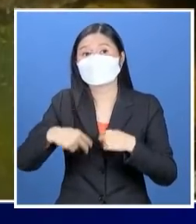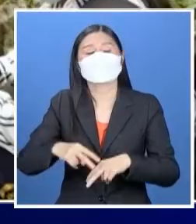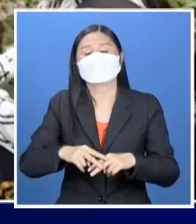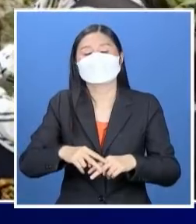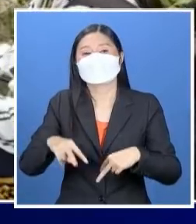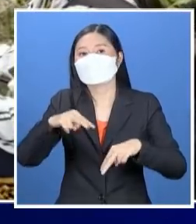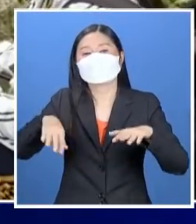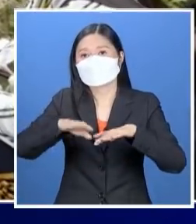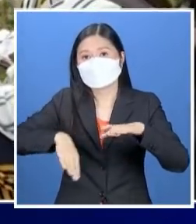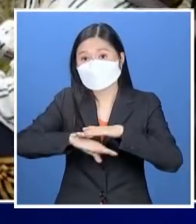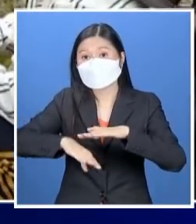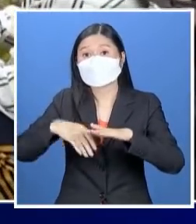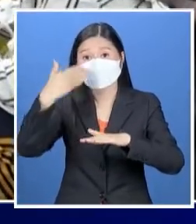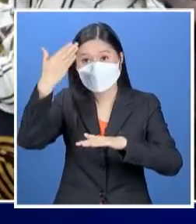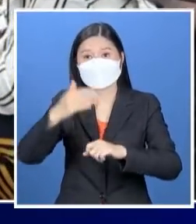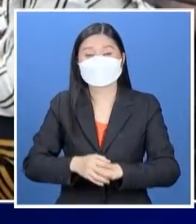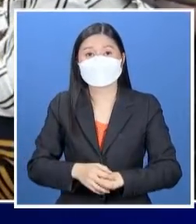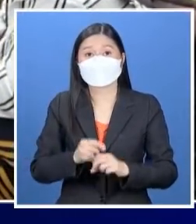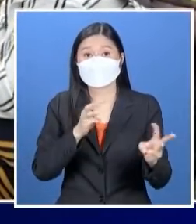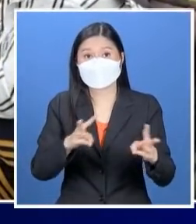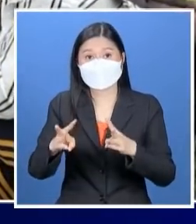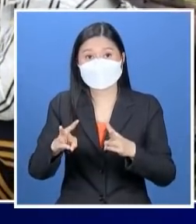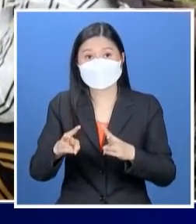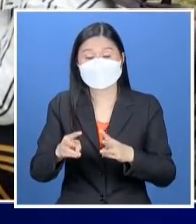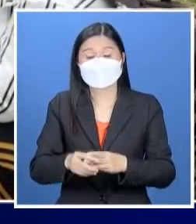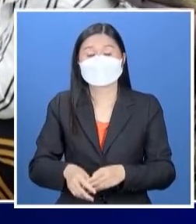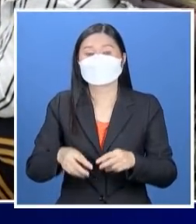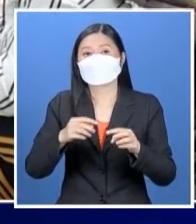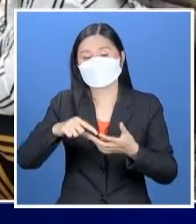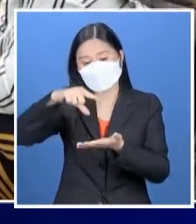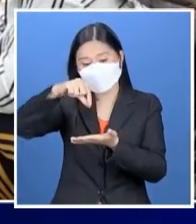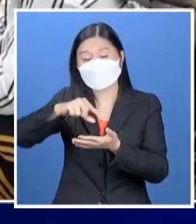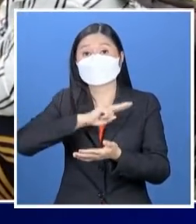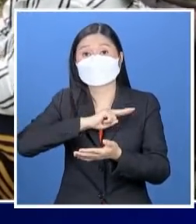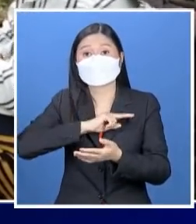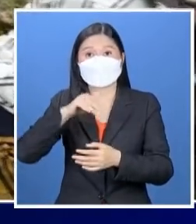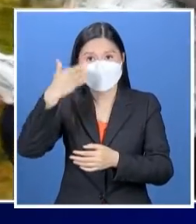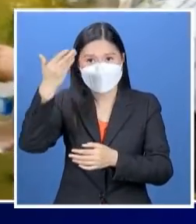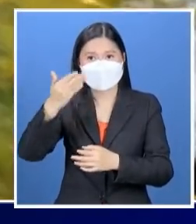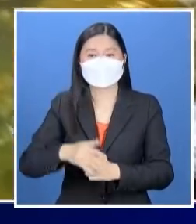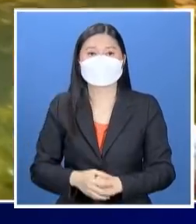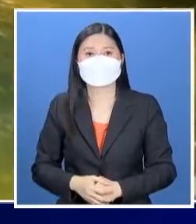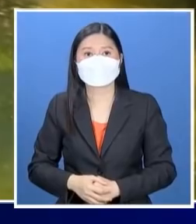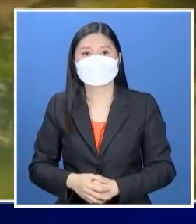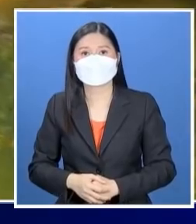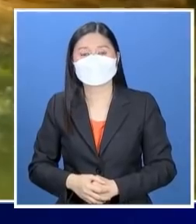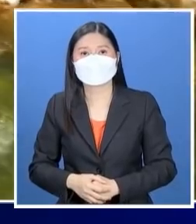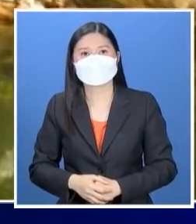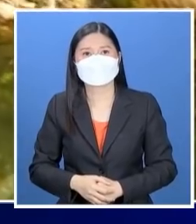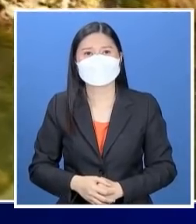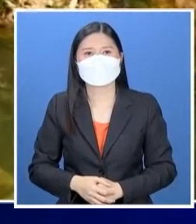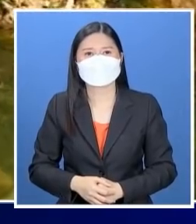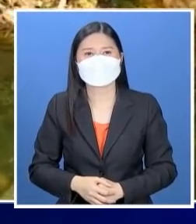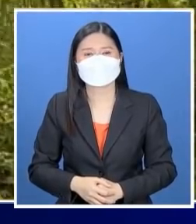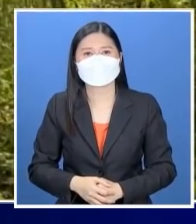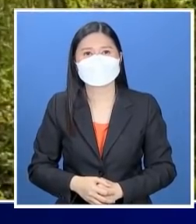าบก่อนนั่นคือจะตรวจโดยใช้ชุดตรวจที่เรามีอยู่ที่อำเภอก่อนว่าซึ่งการตรวจในชุดหยาบเนี่ยอ